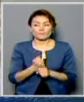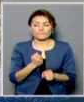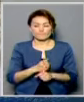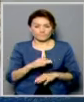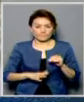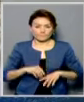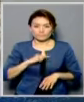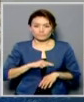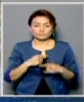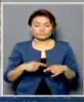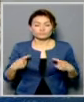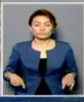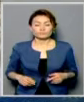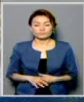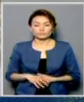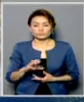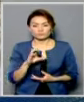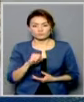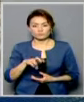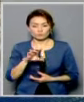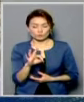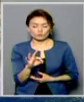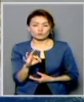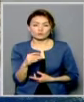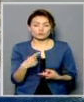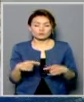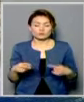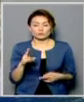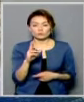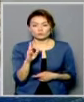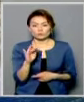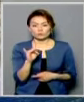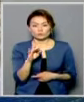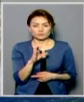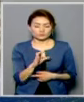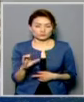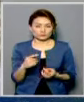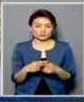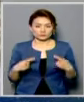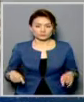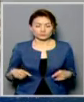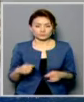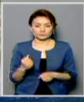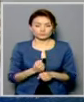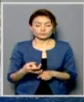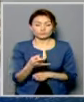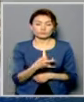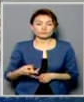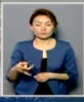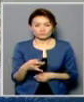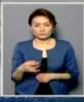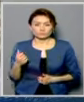келеді. Әртүрлі осы самбо, дзюдо, қазақ күресінен түрлі-түрлі облыс және